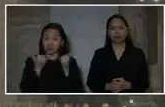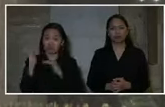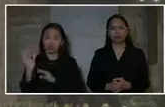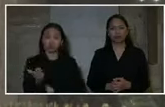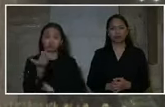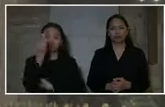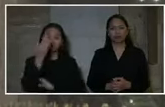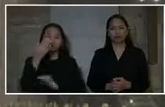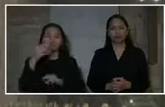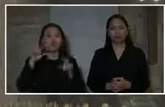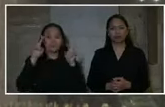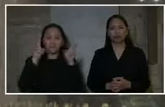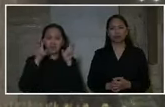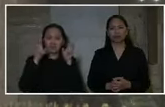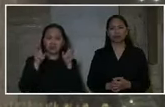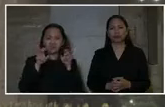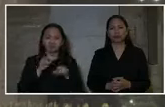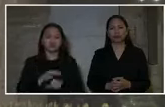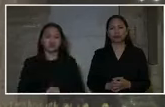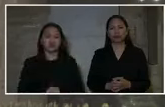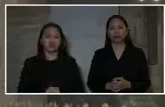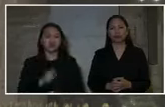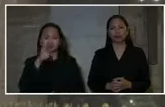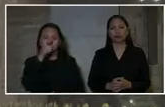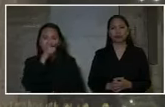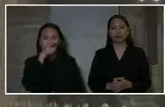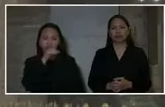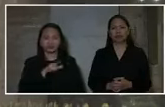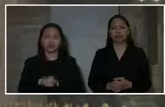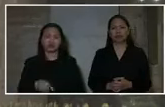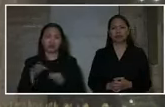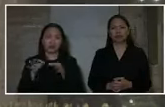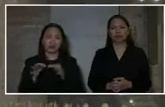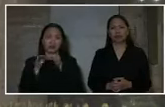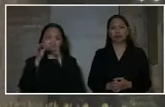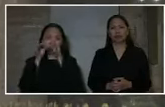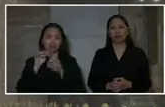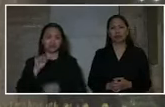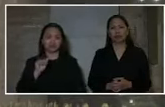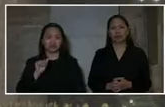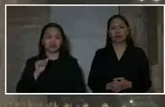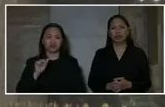ay tinatawag din sa Latin na Misa Aurea,